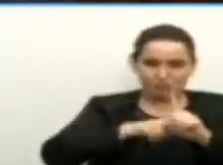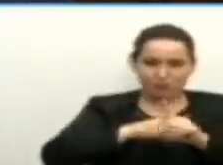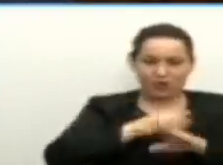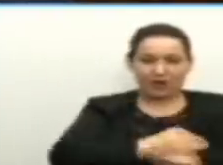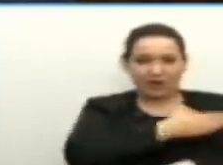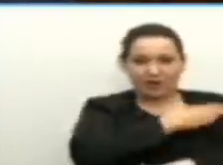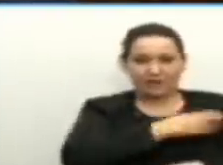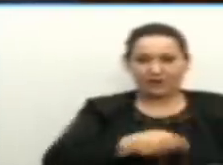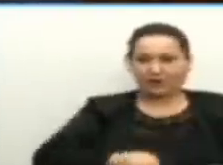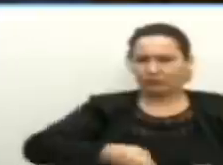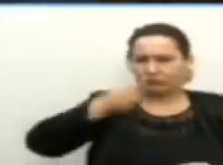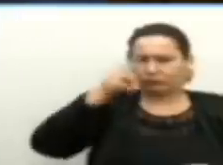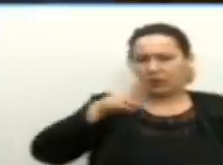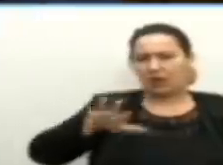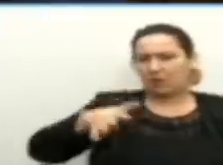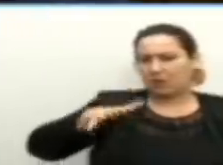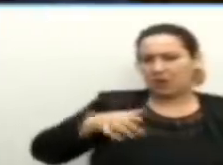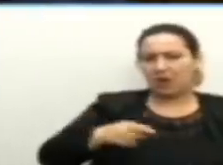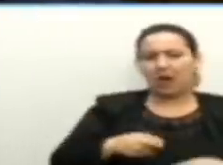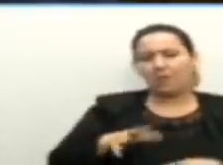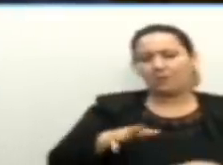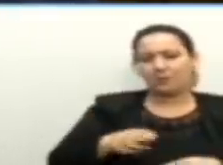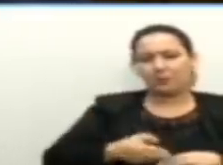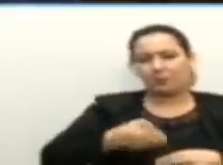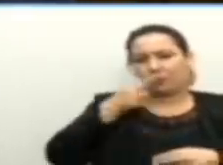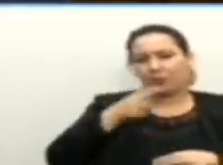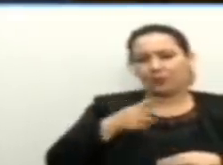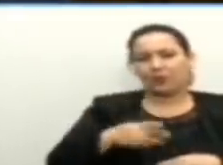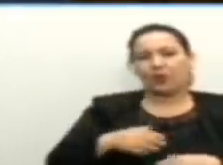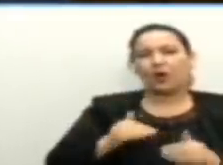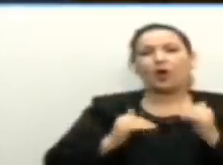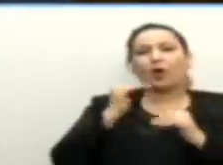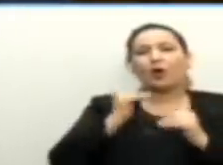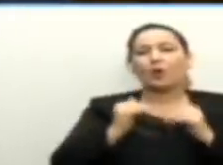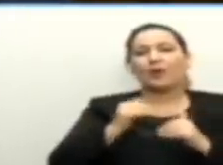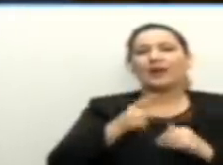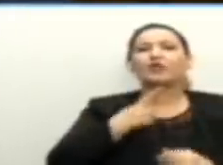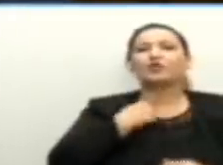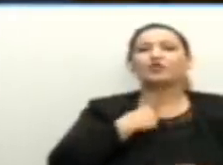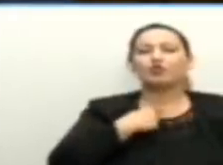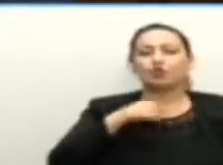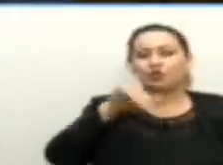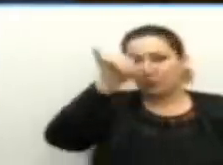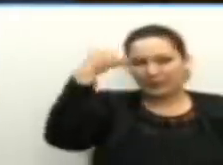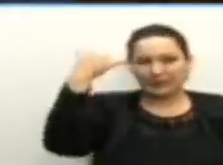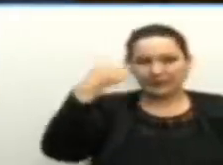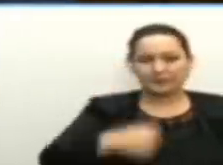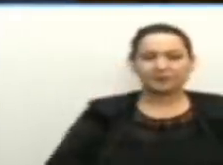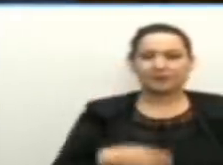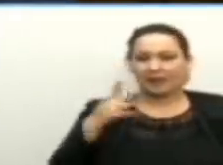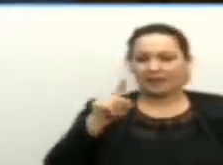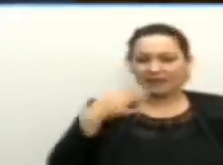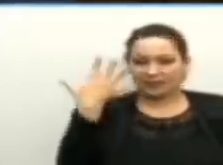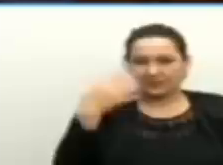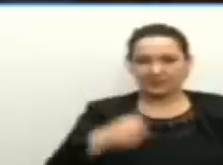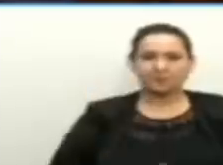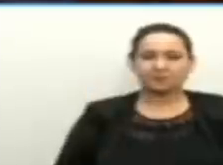مسجلا ارتفاعا طفيفا مقارنة بشهر جويليا أين بلغ 4.5%. وأشير